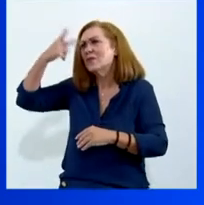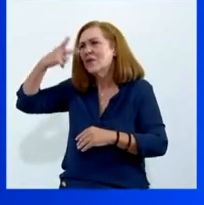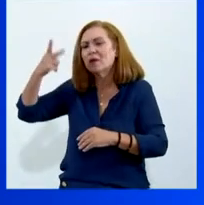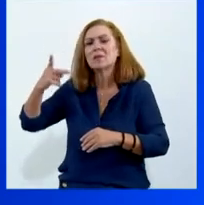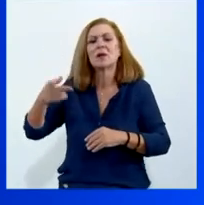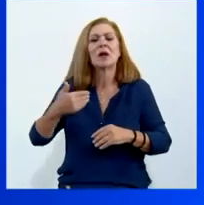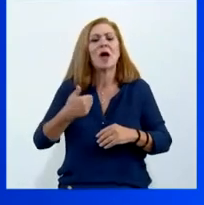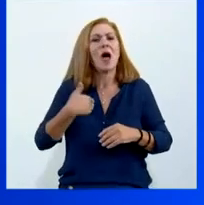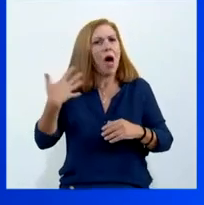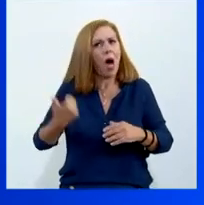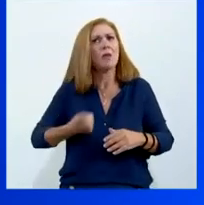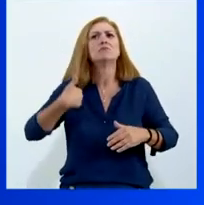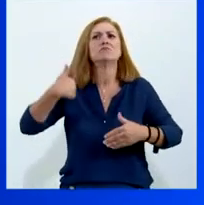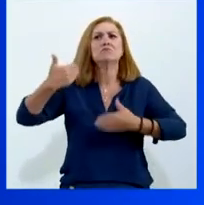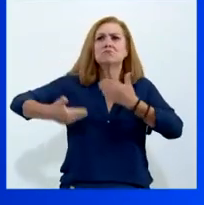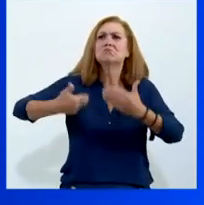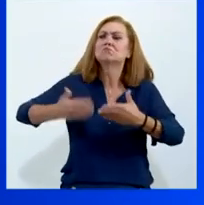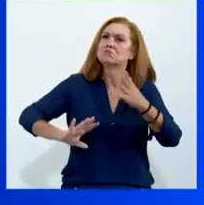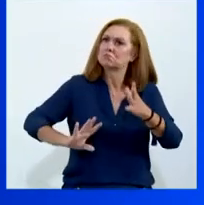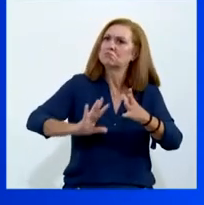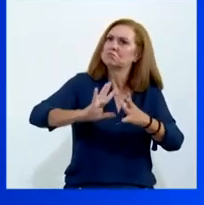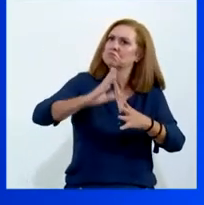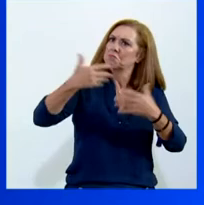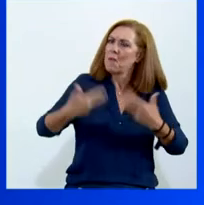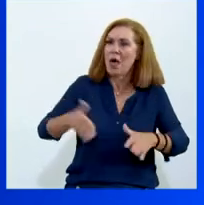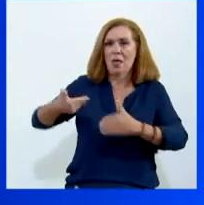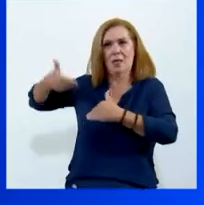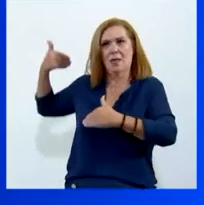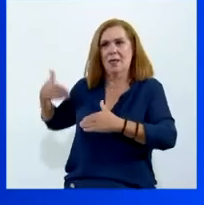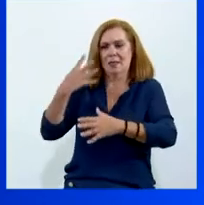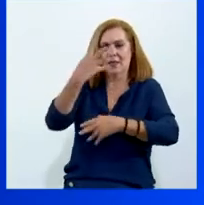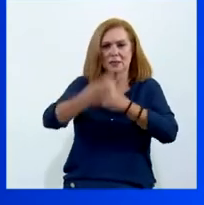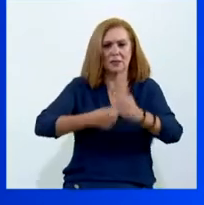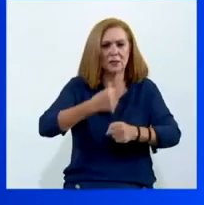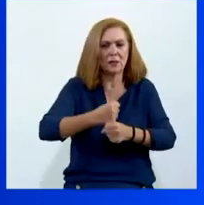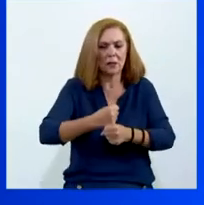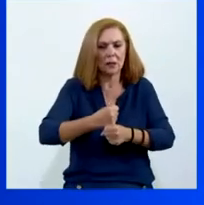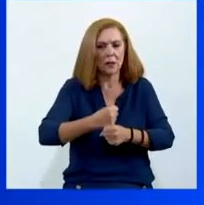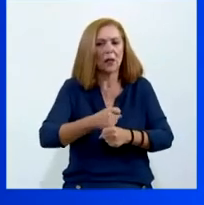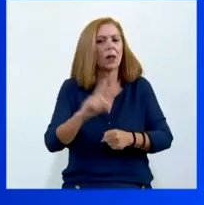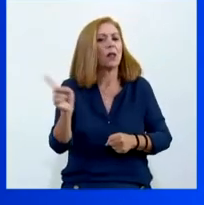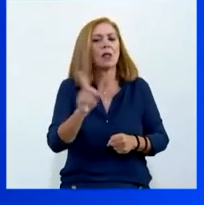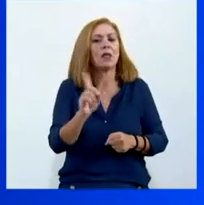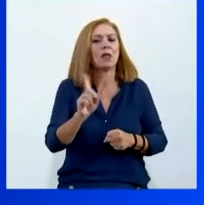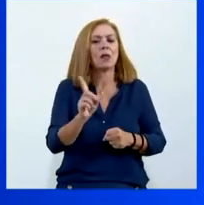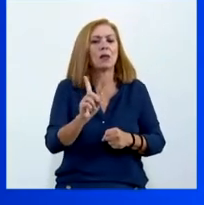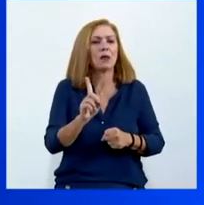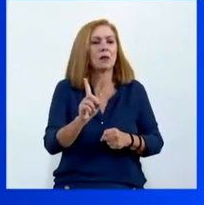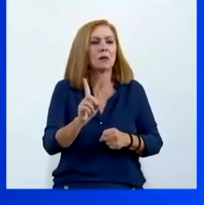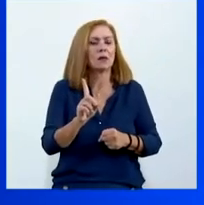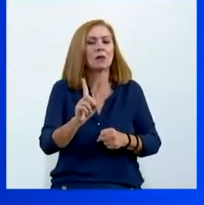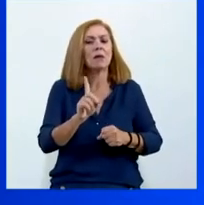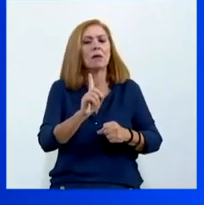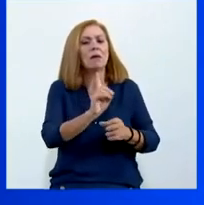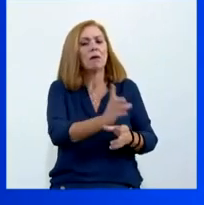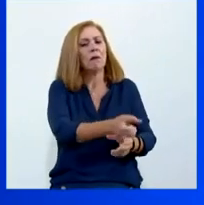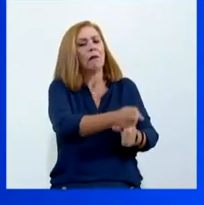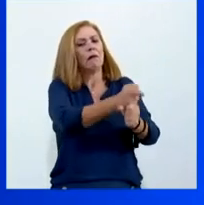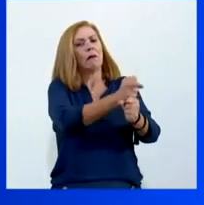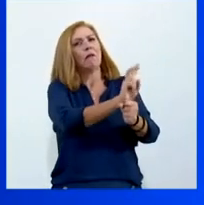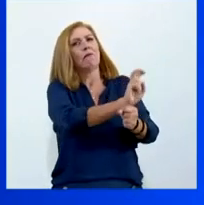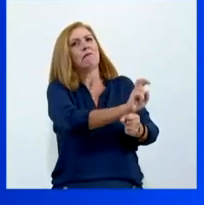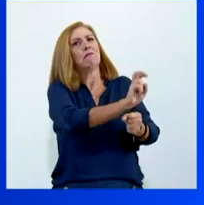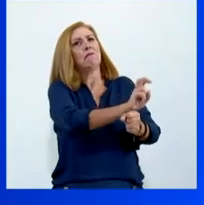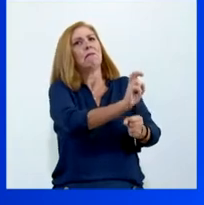έχουμε κάνει σημαντικά βήματα την προηγούμενη τετραετία. Δεν έμειναν στα λόγια και στα χαρτιά αυτές